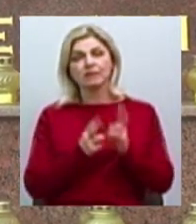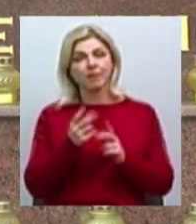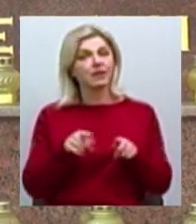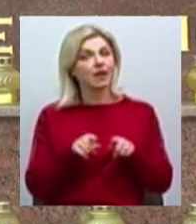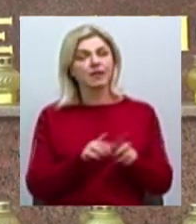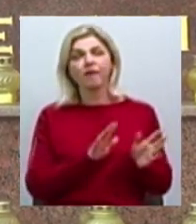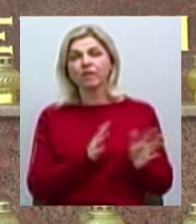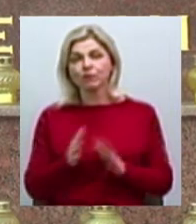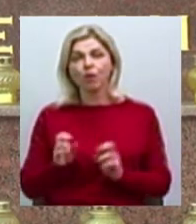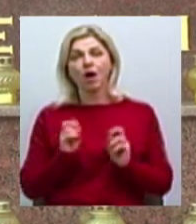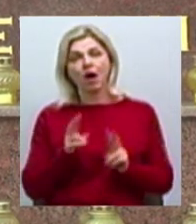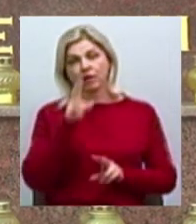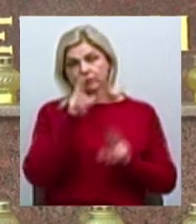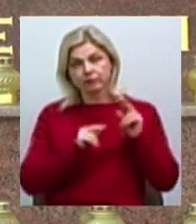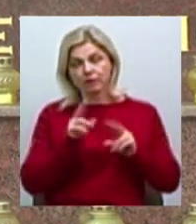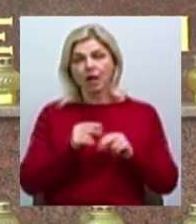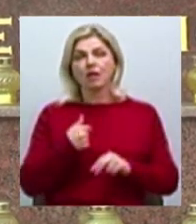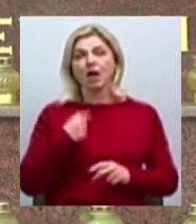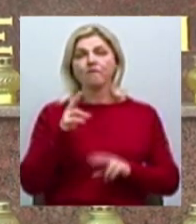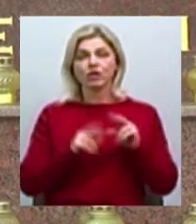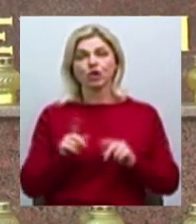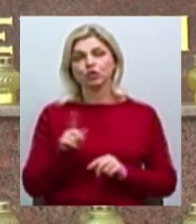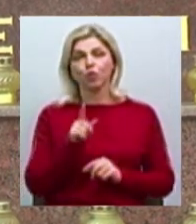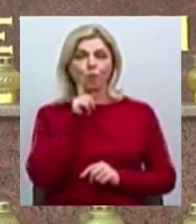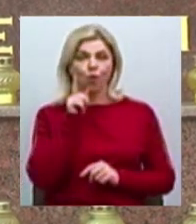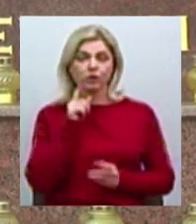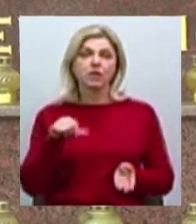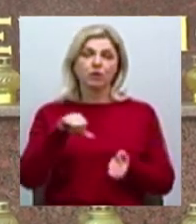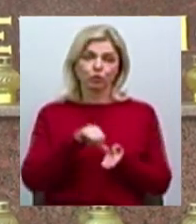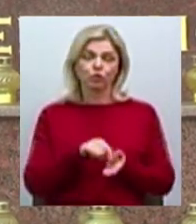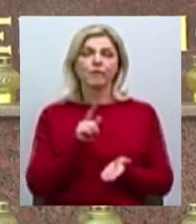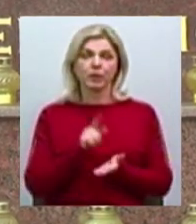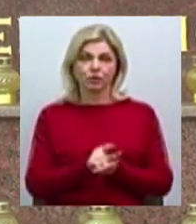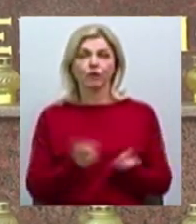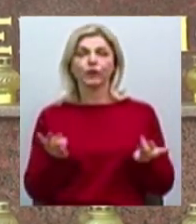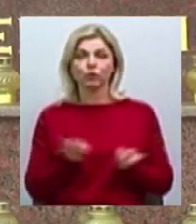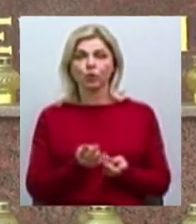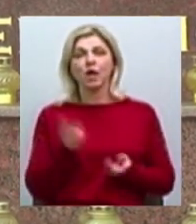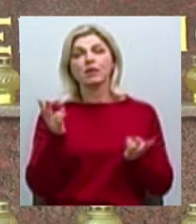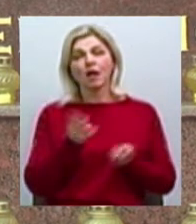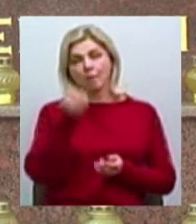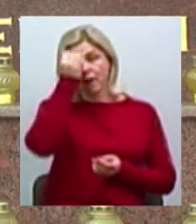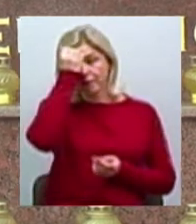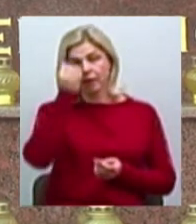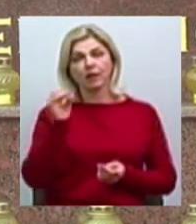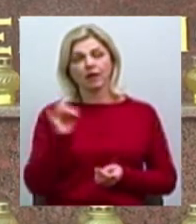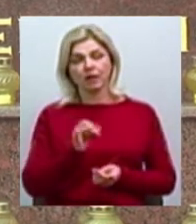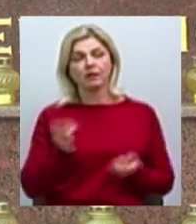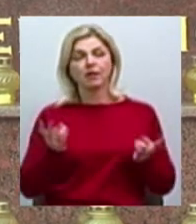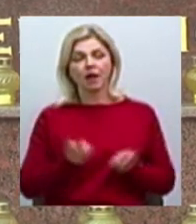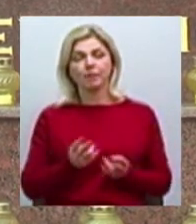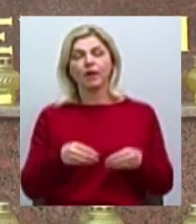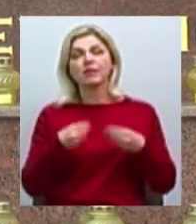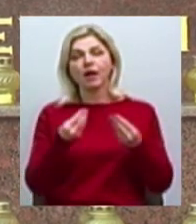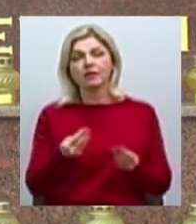як сподівалися. Я вважаю, що молодь залучати, звичайно, треба. Треба пам'ятати і треба